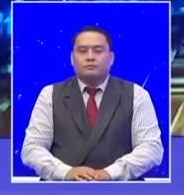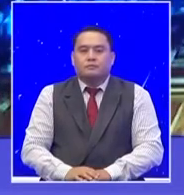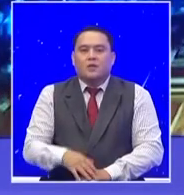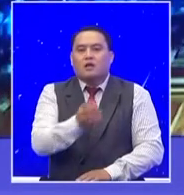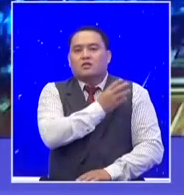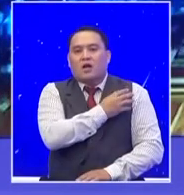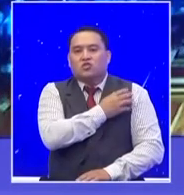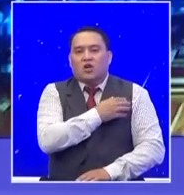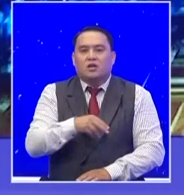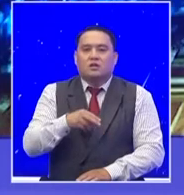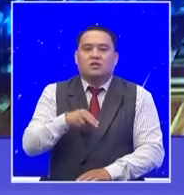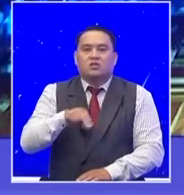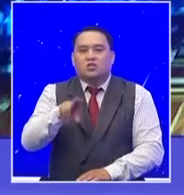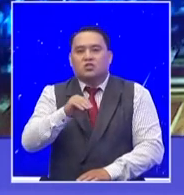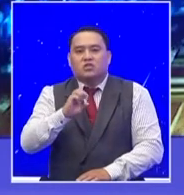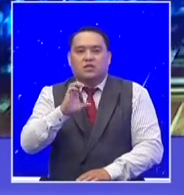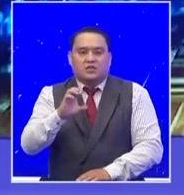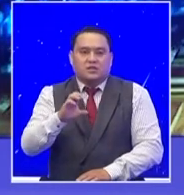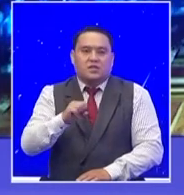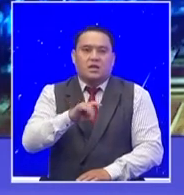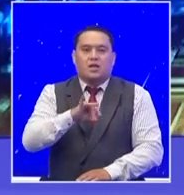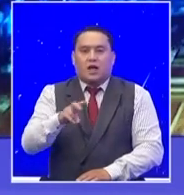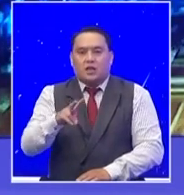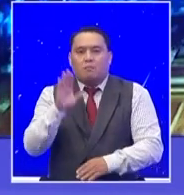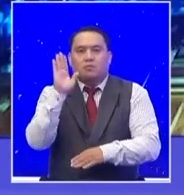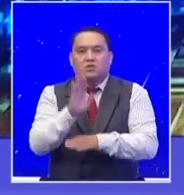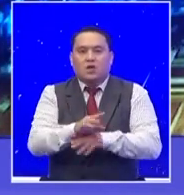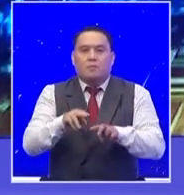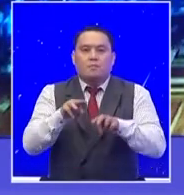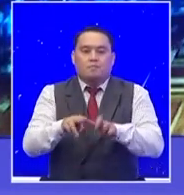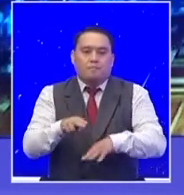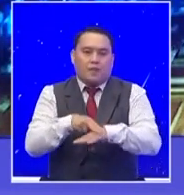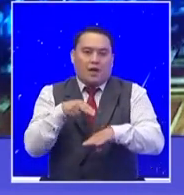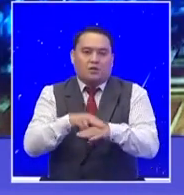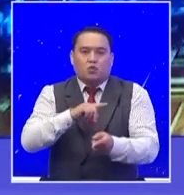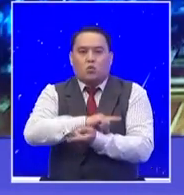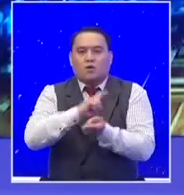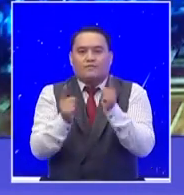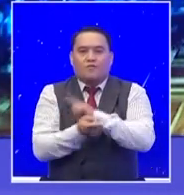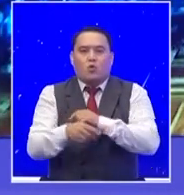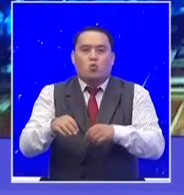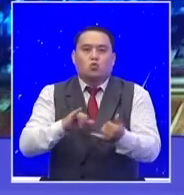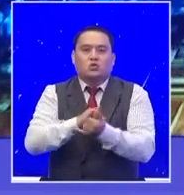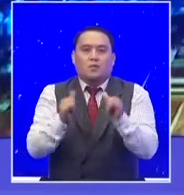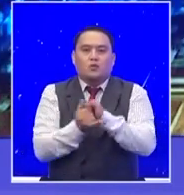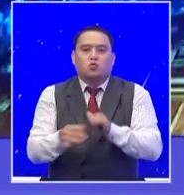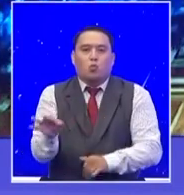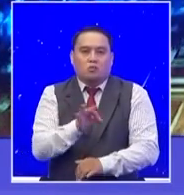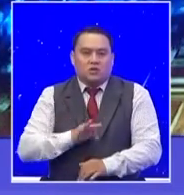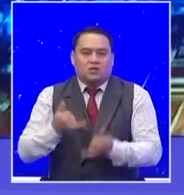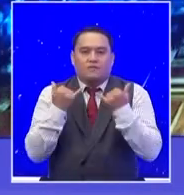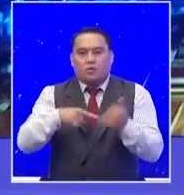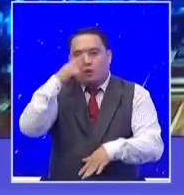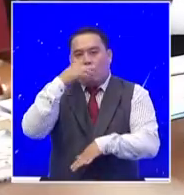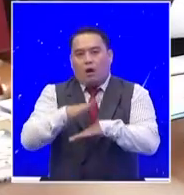Начальник ДЧС Алматинской области Ерлан Нурпейсов приказом министра внутренних дел переведен работать в Восточно-Казахстанскую область. Сегодня